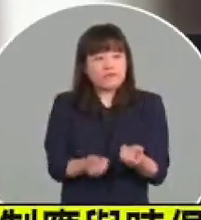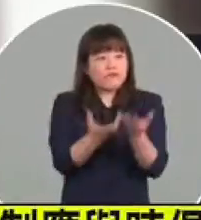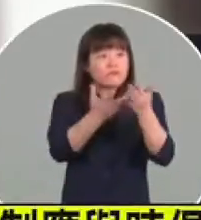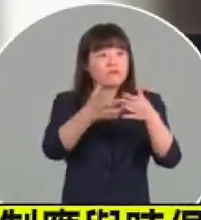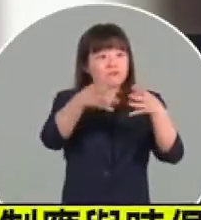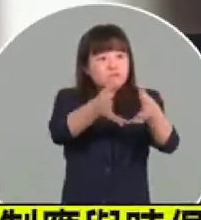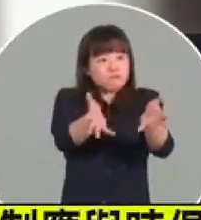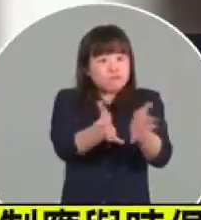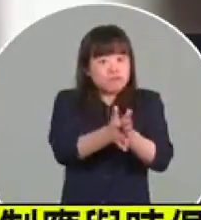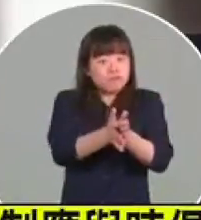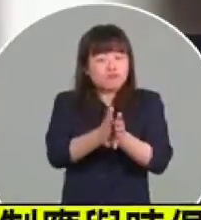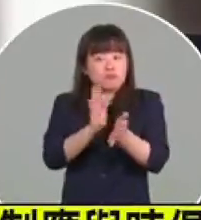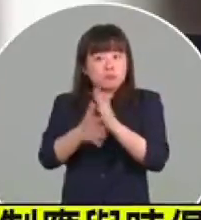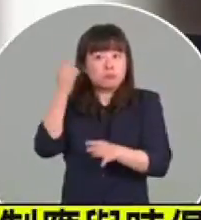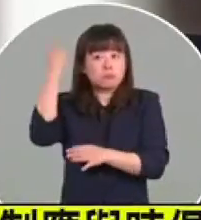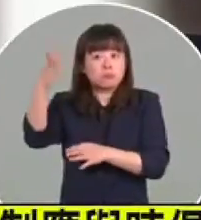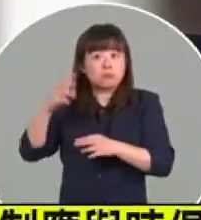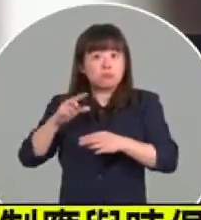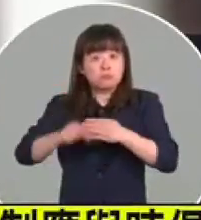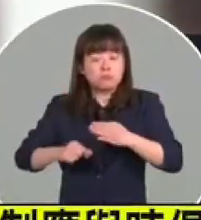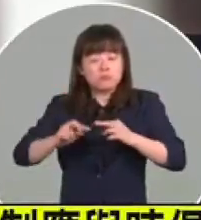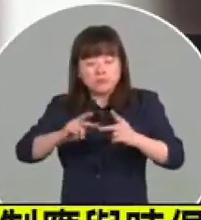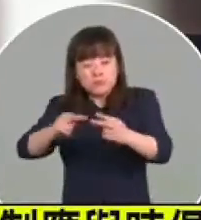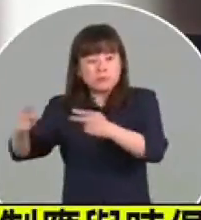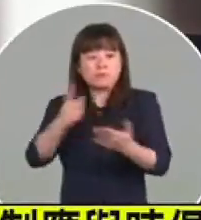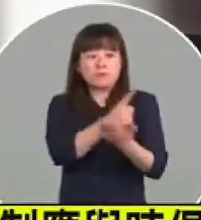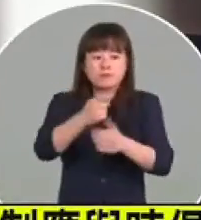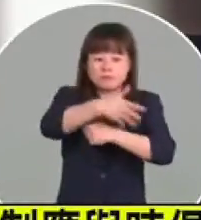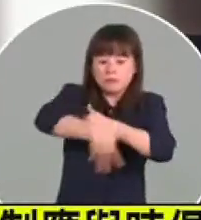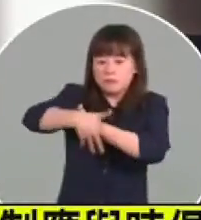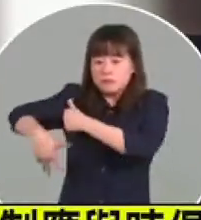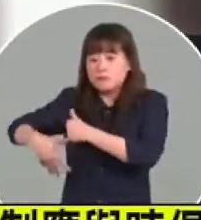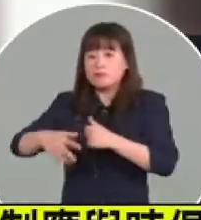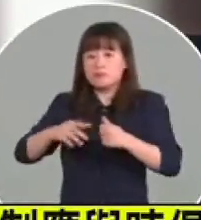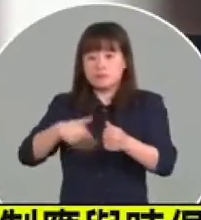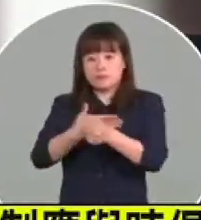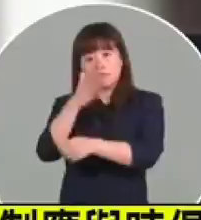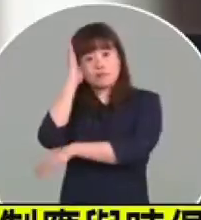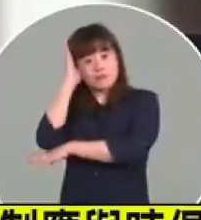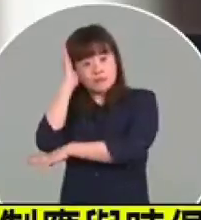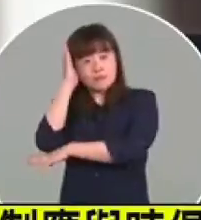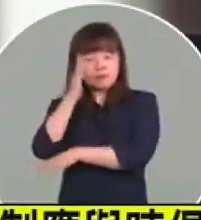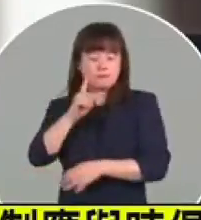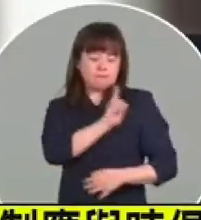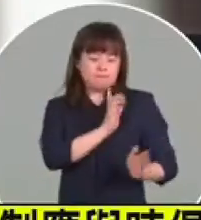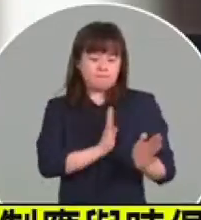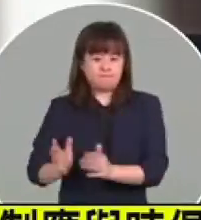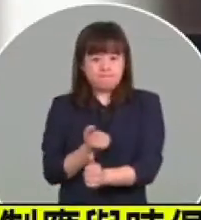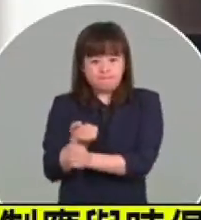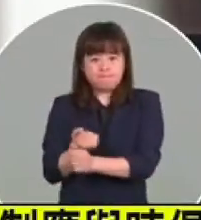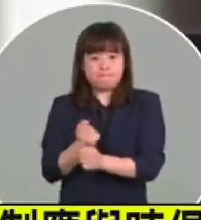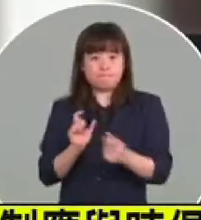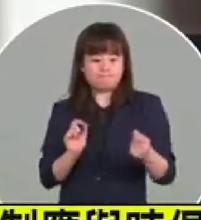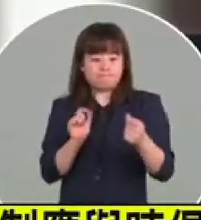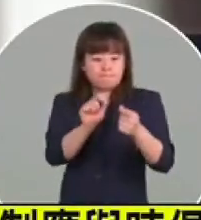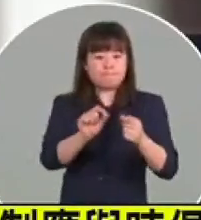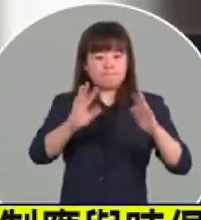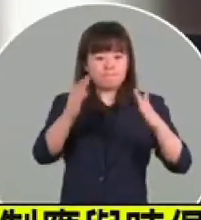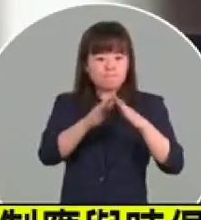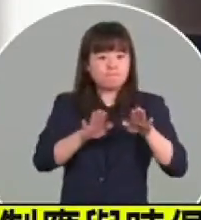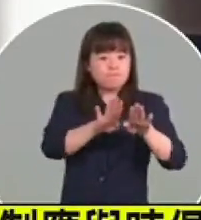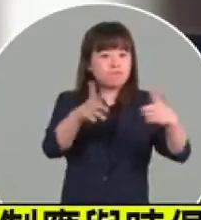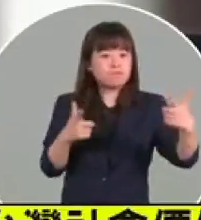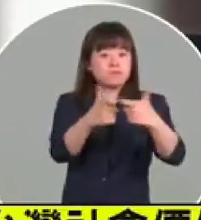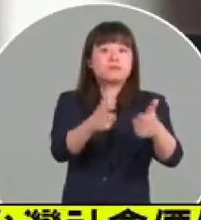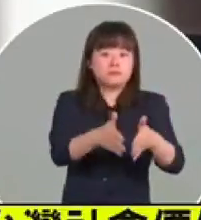会，还有与时俱进的调整各部会，让政府的治理能力更贴近国家发